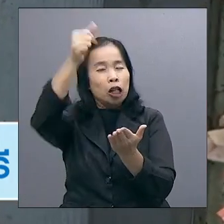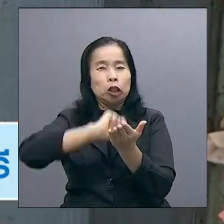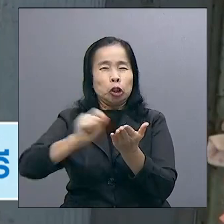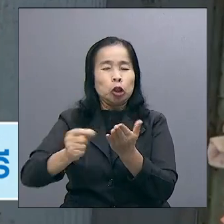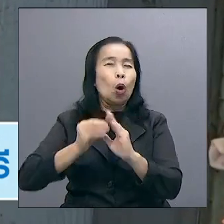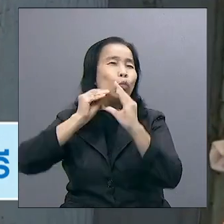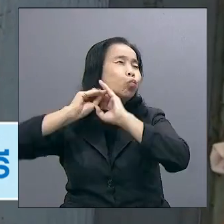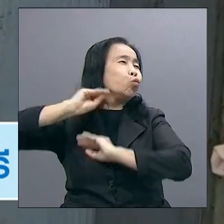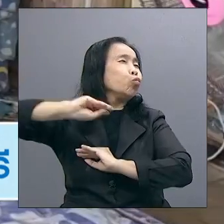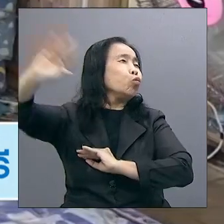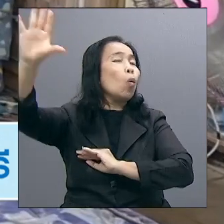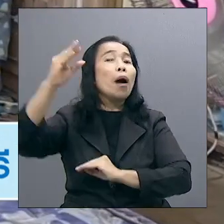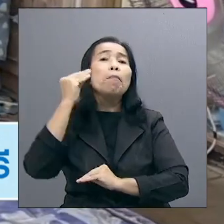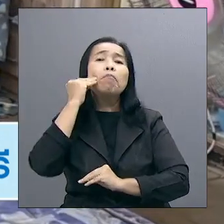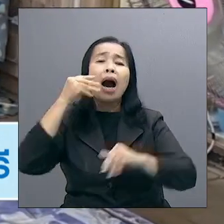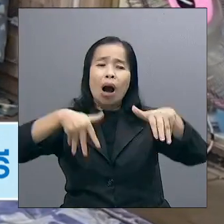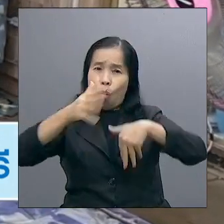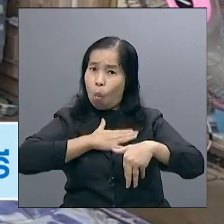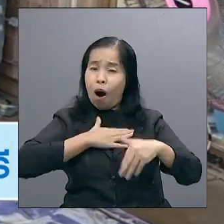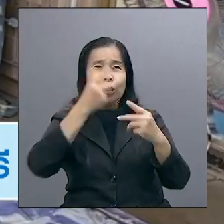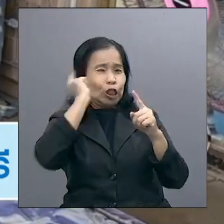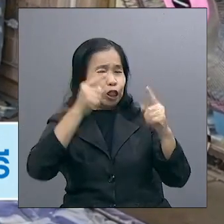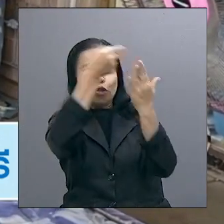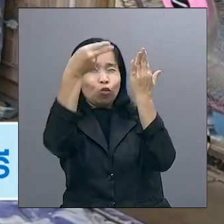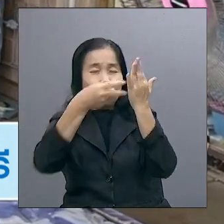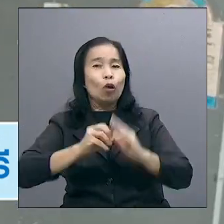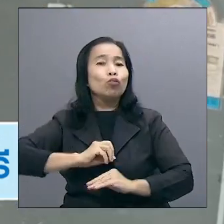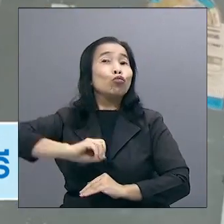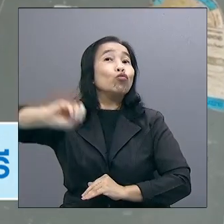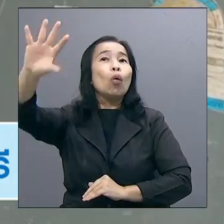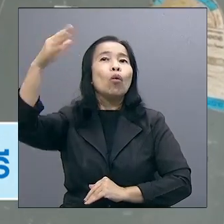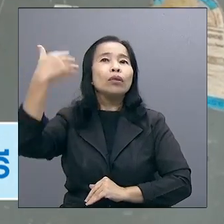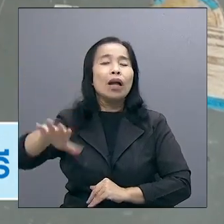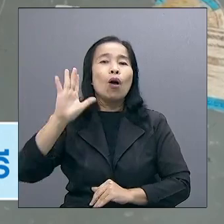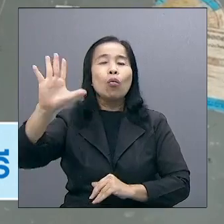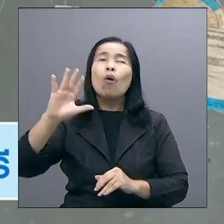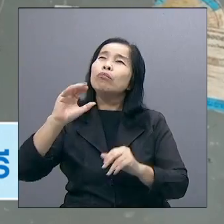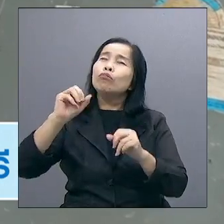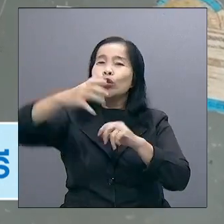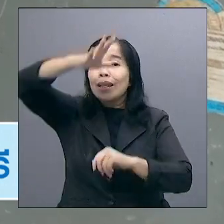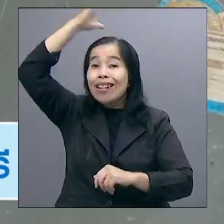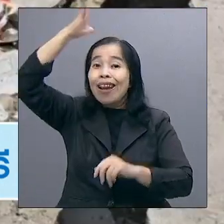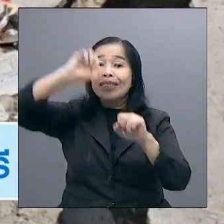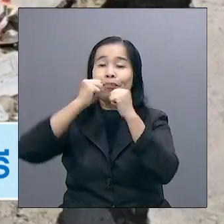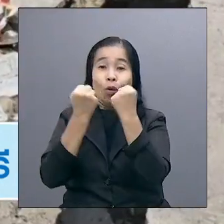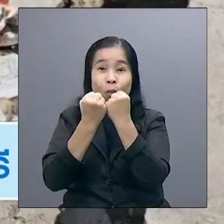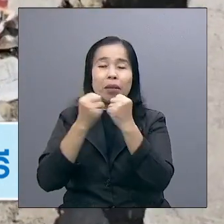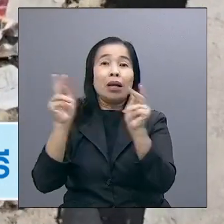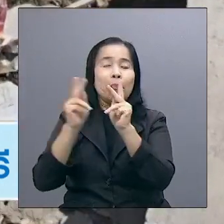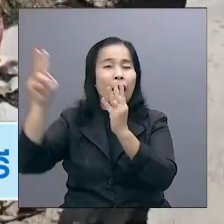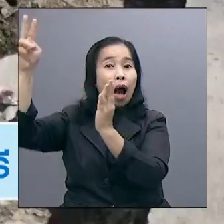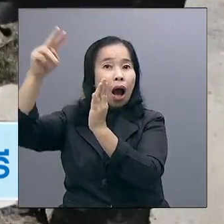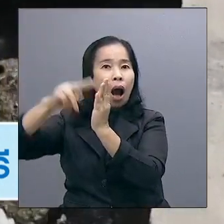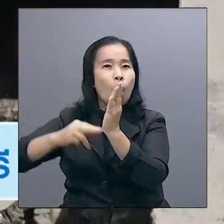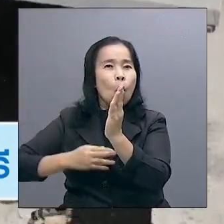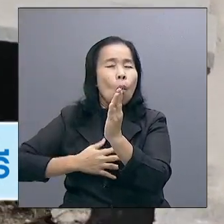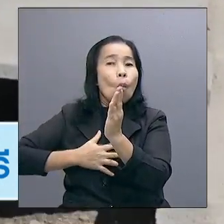็ส่งเรื่องราวสภาพคามเปนอยู่ของครอบครัวเนี่ยส่งไปถงขณะสโมสร Layon Petburyปรากฏวาขณะกรมการอ่านและรู้ส